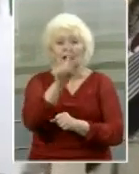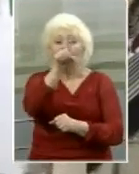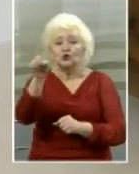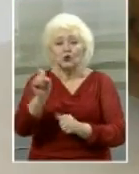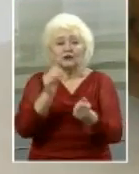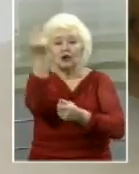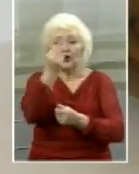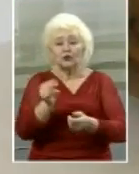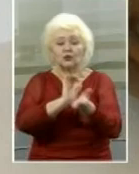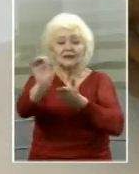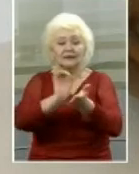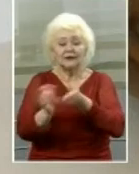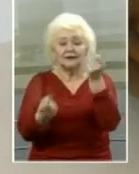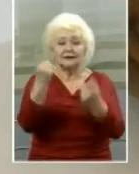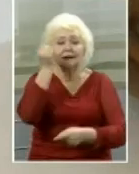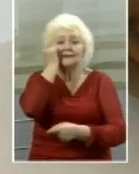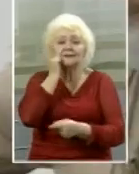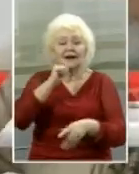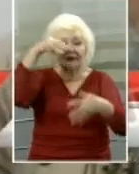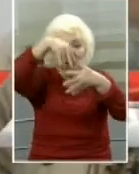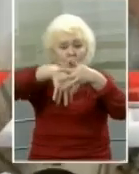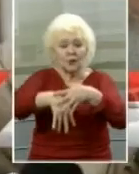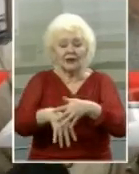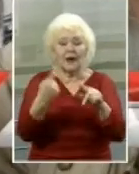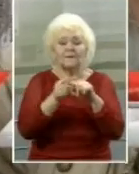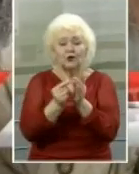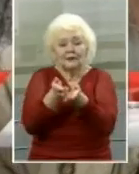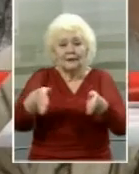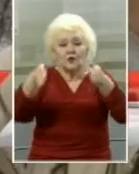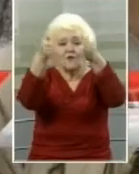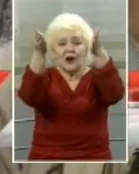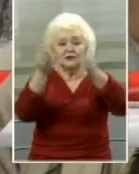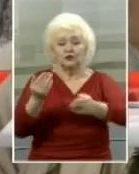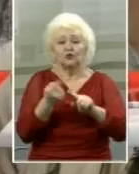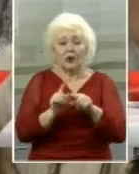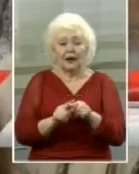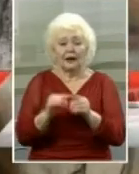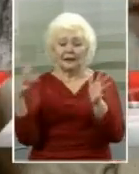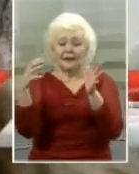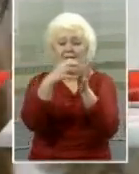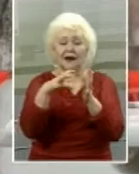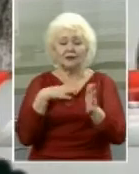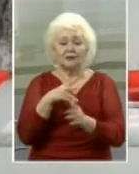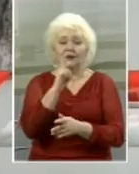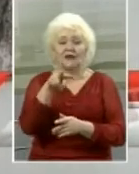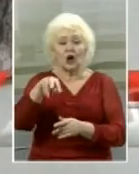художніх виробів з'явилось із старих корінців. Вот эту вазочку, вот это, это нарост был на